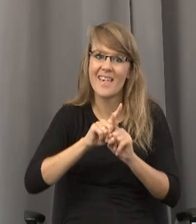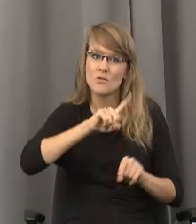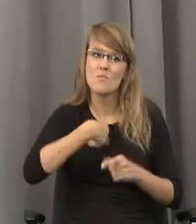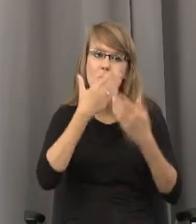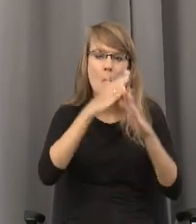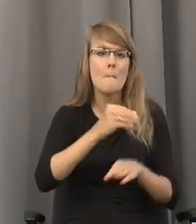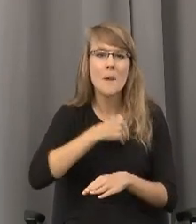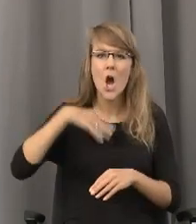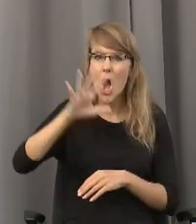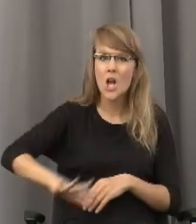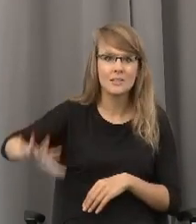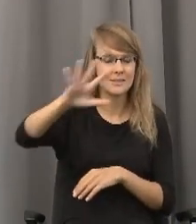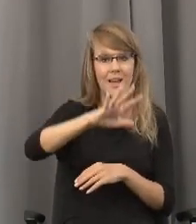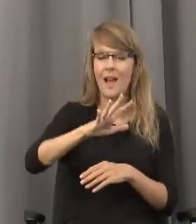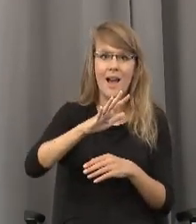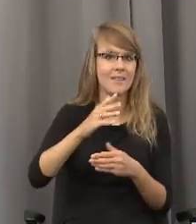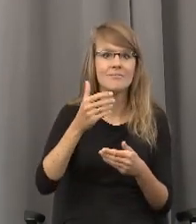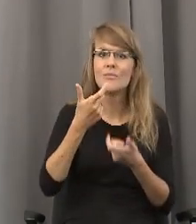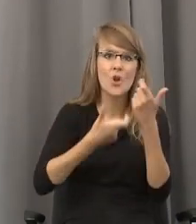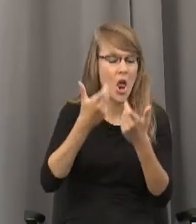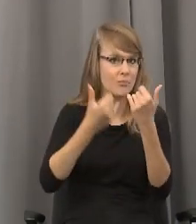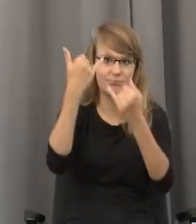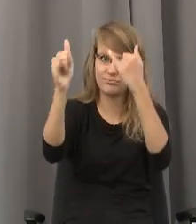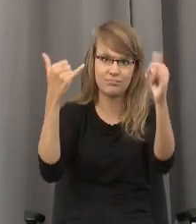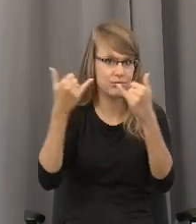o podejście. I podam jeden przykład. No właśnie